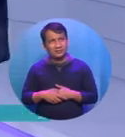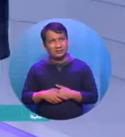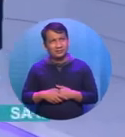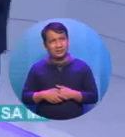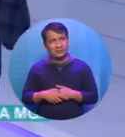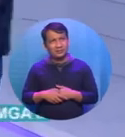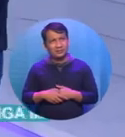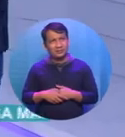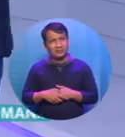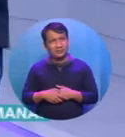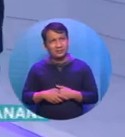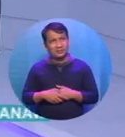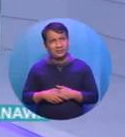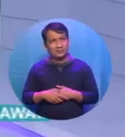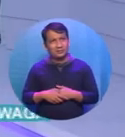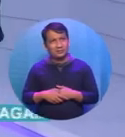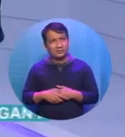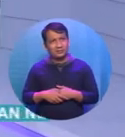Color black po.